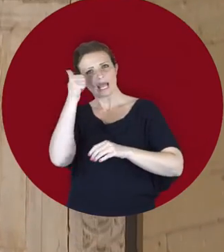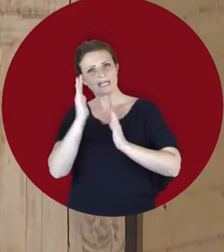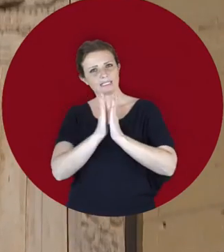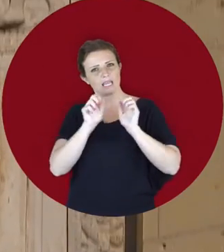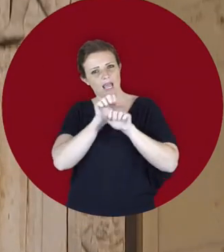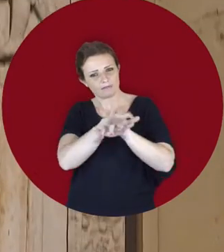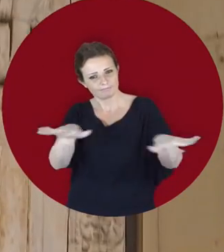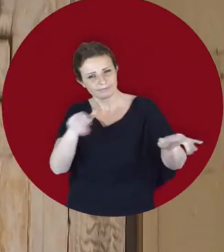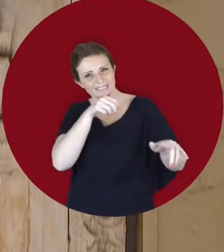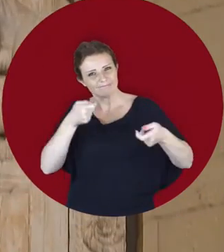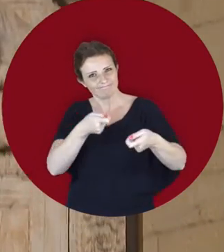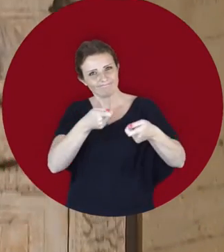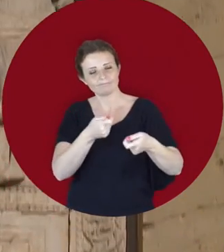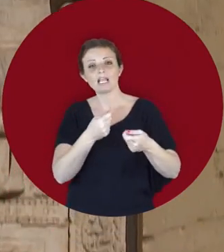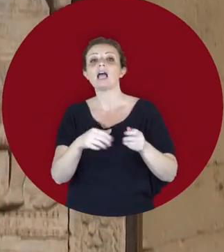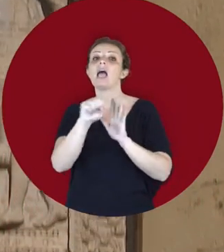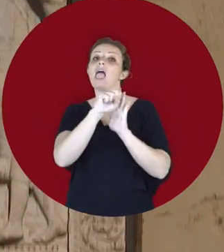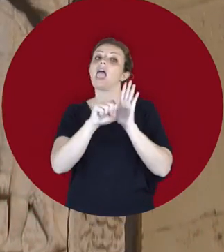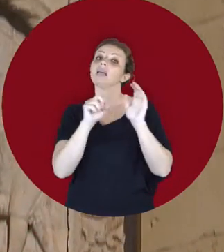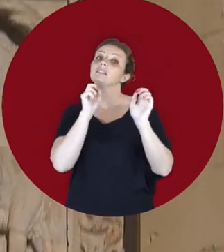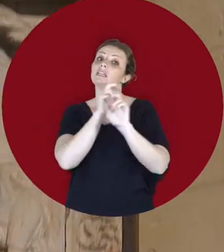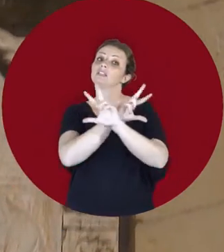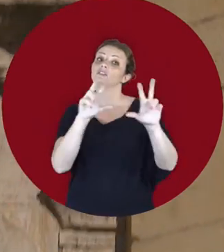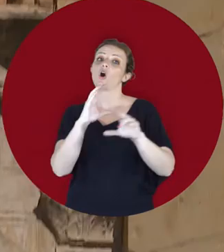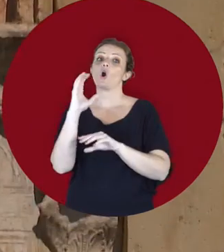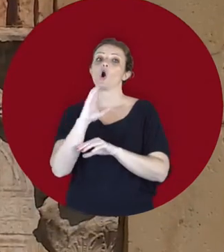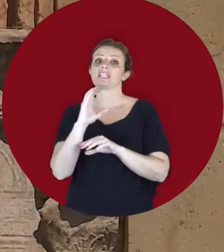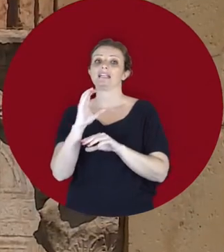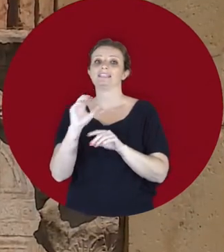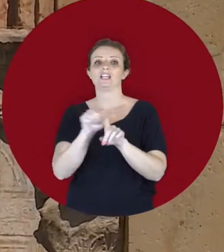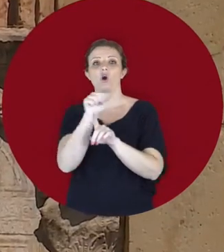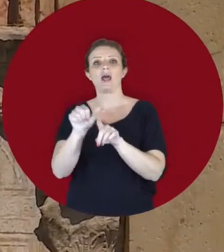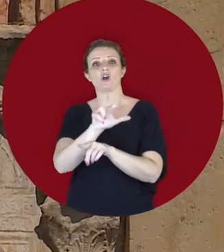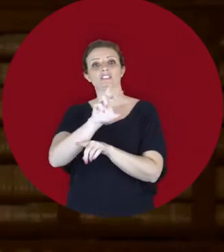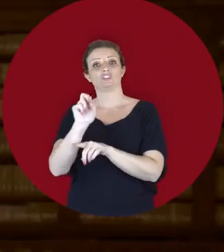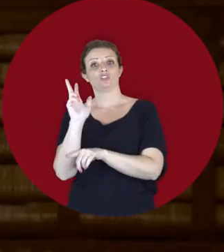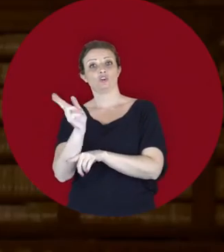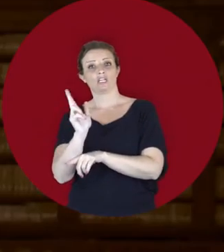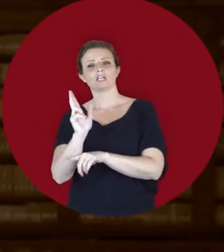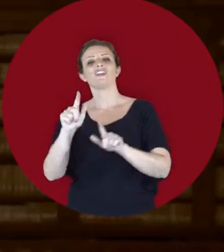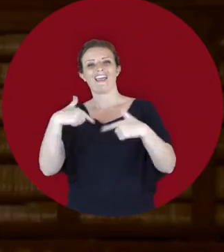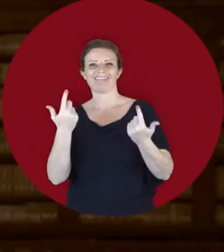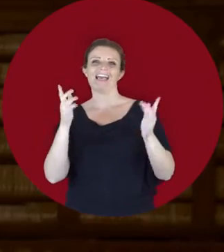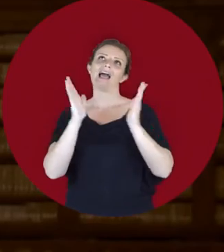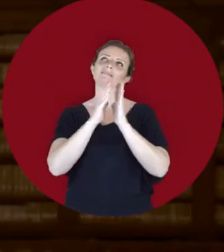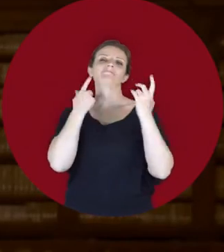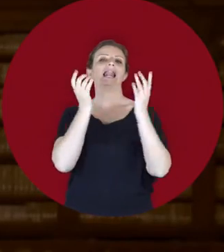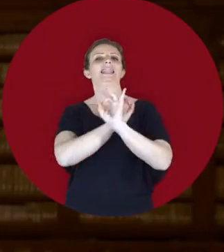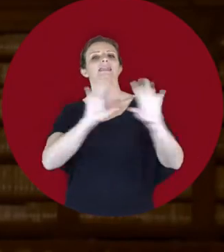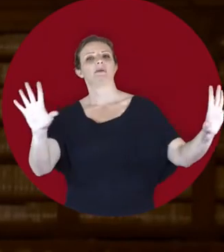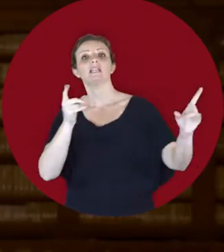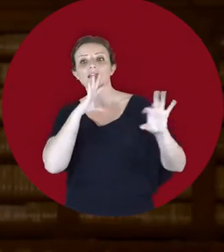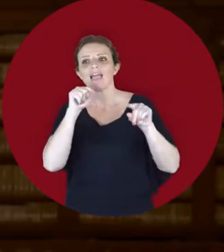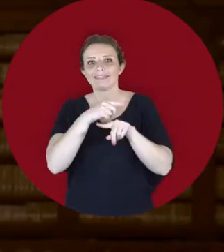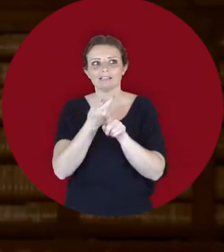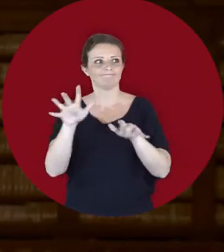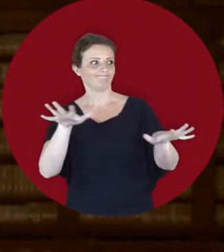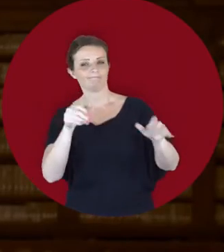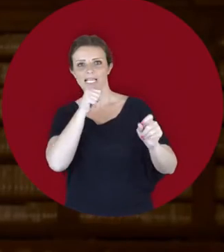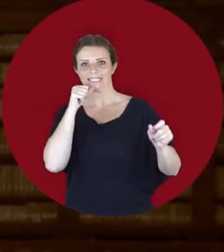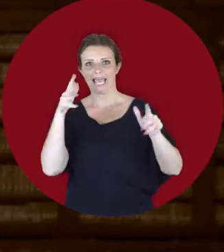cultura cristiana. L'editto di Costantino del 313 aveva dato libertà alla Chiesa ed ora bisognava